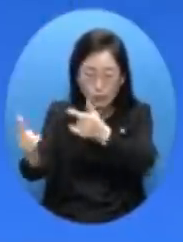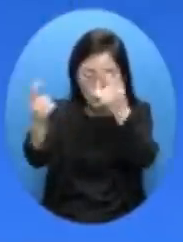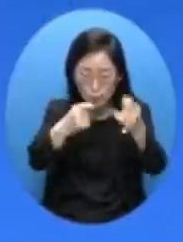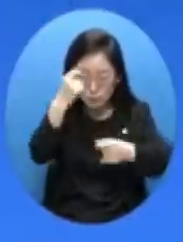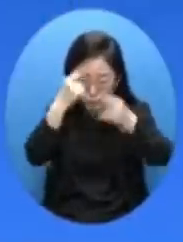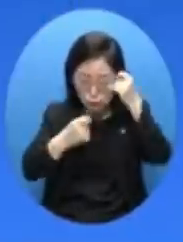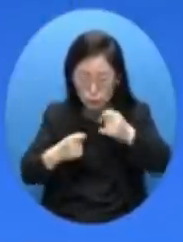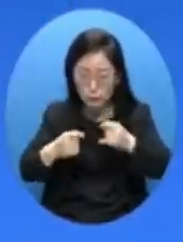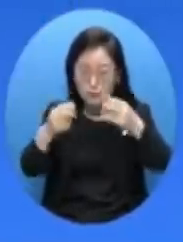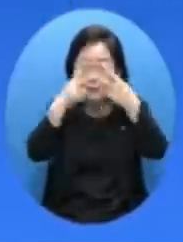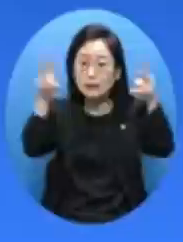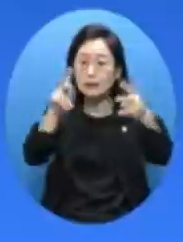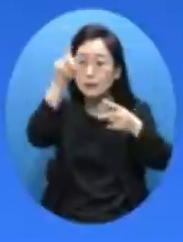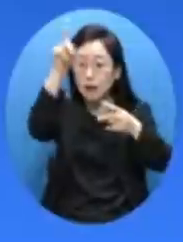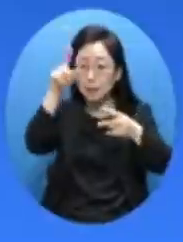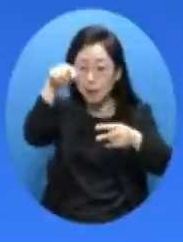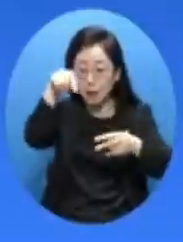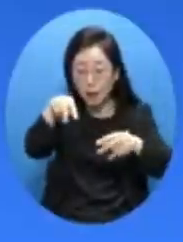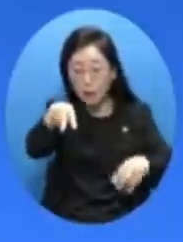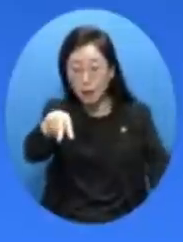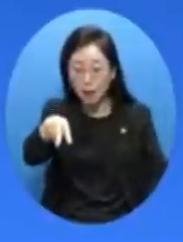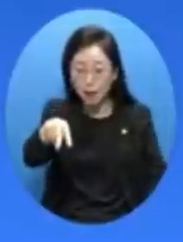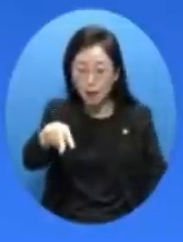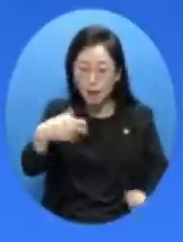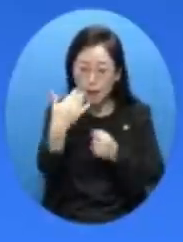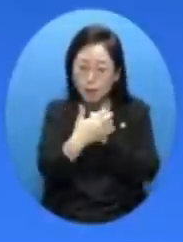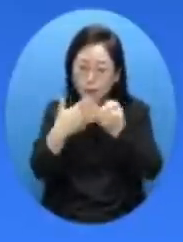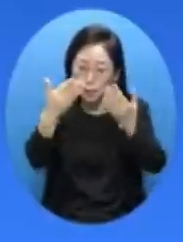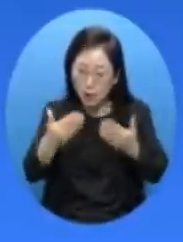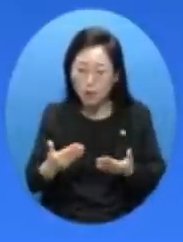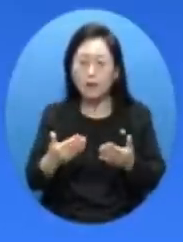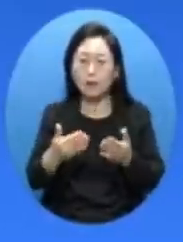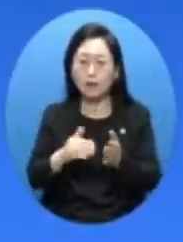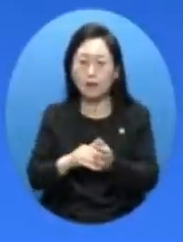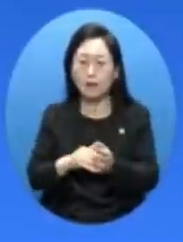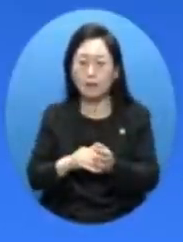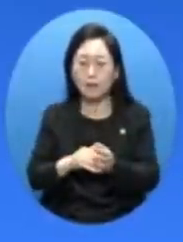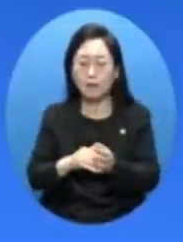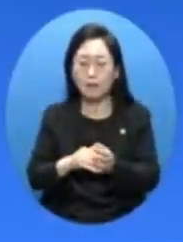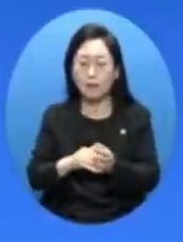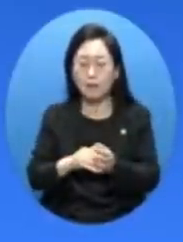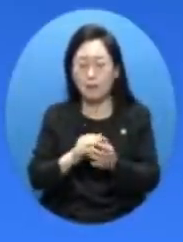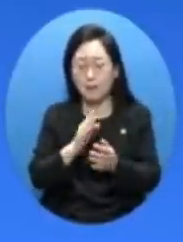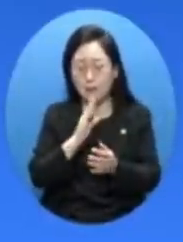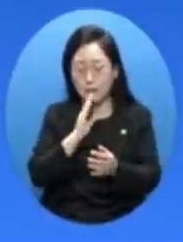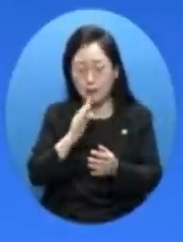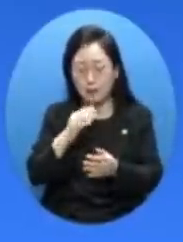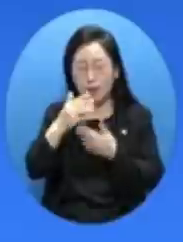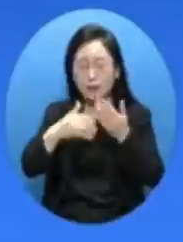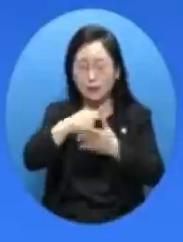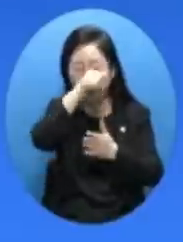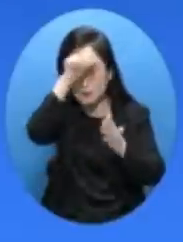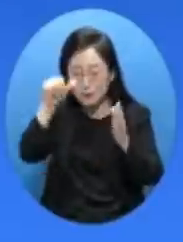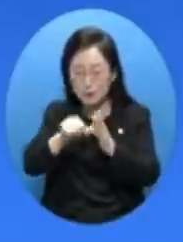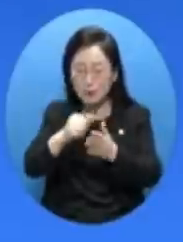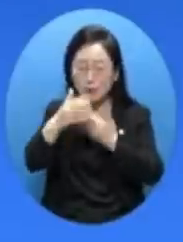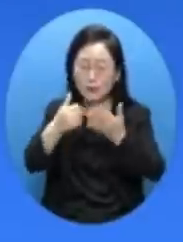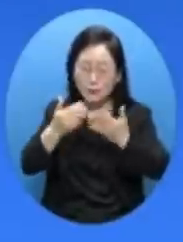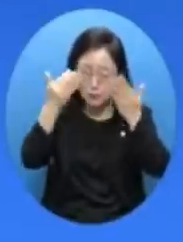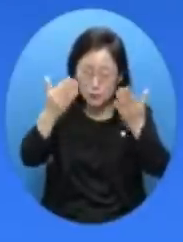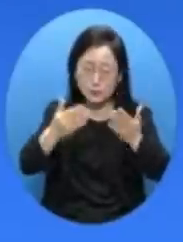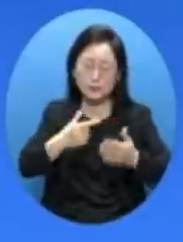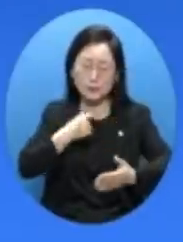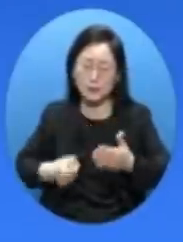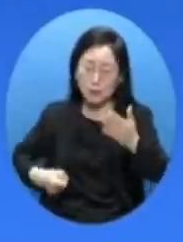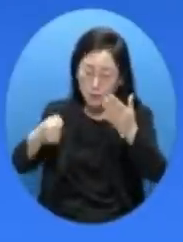맨 앞자리에 발코니에 앉았다가 얼마나 큰 감동을 받았는지 이제 나는 내 일생을 주님께 바쳐야 되겠다. 그때 결심을